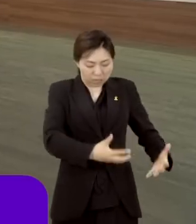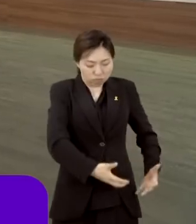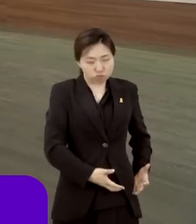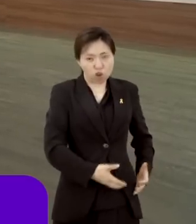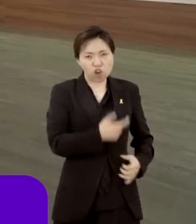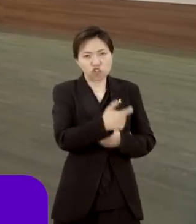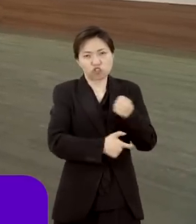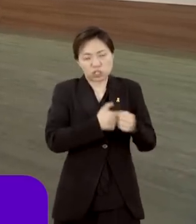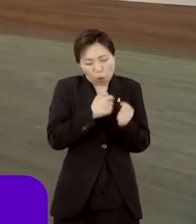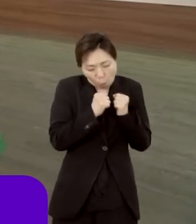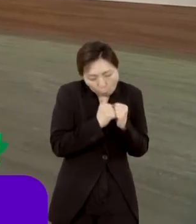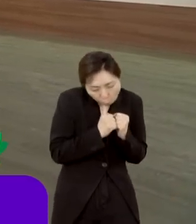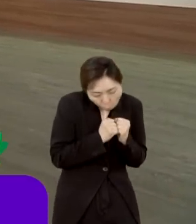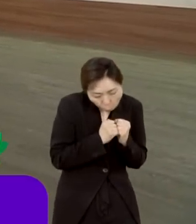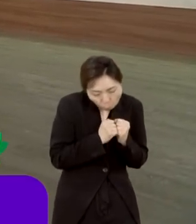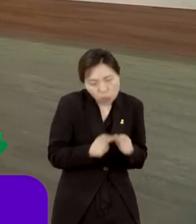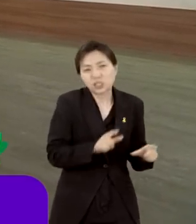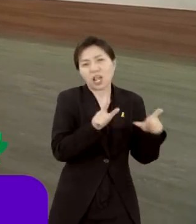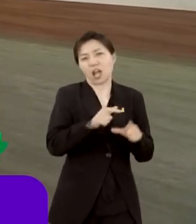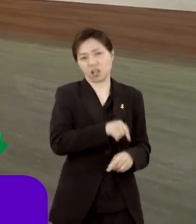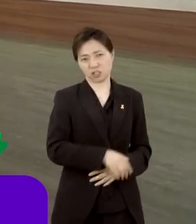참으로 무섭고 무섭습니다